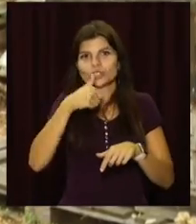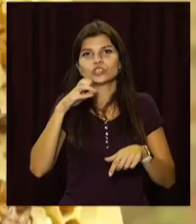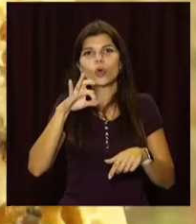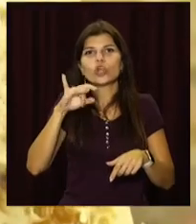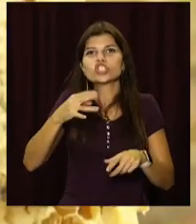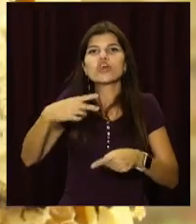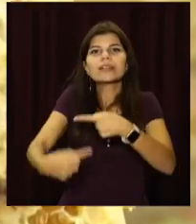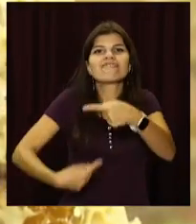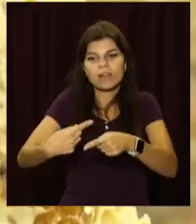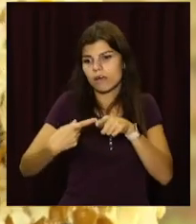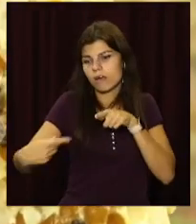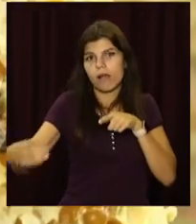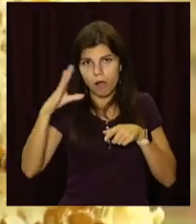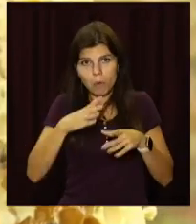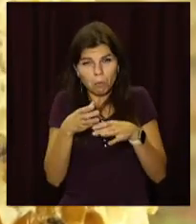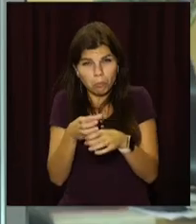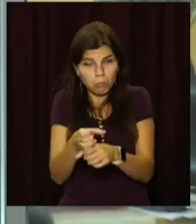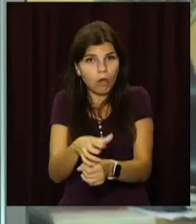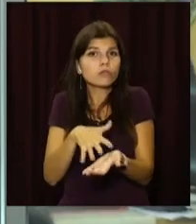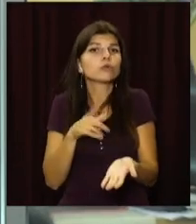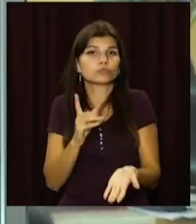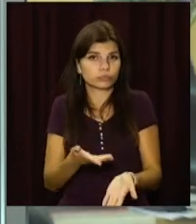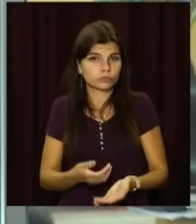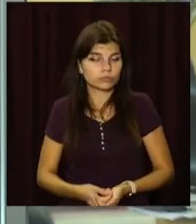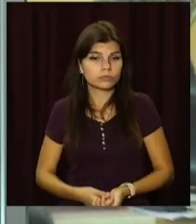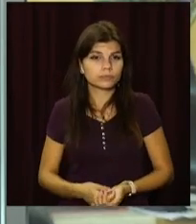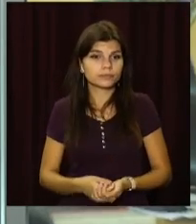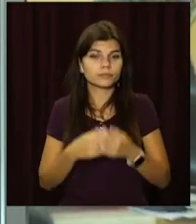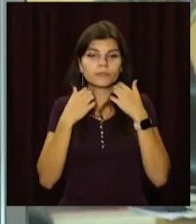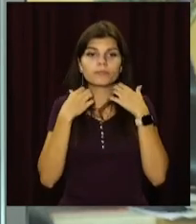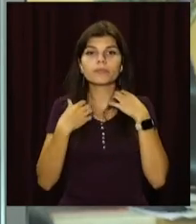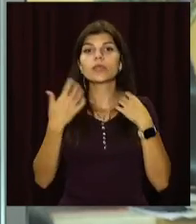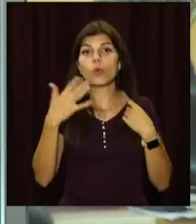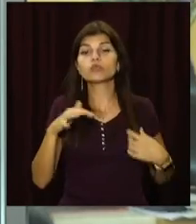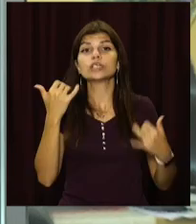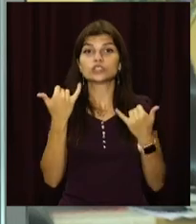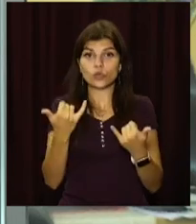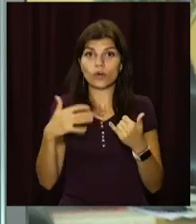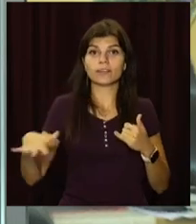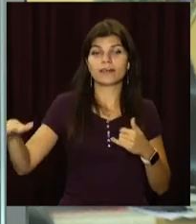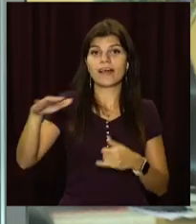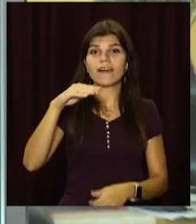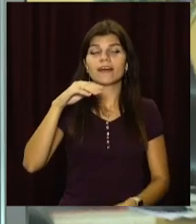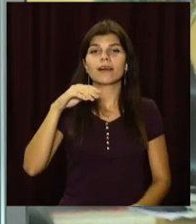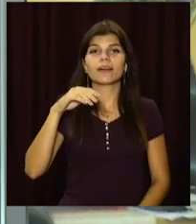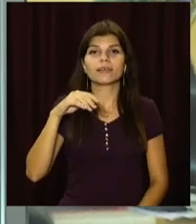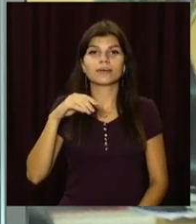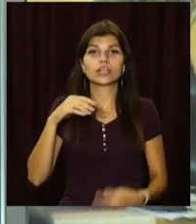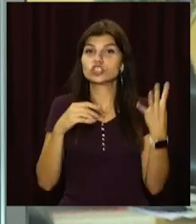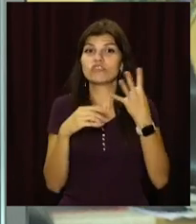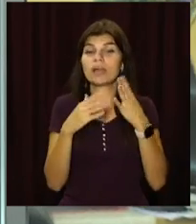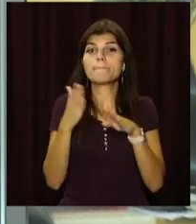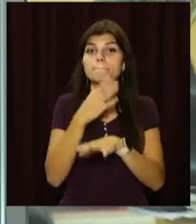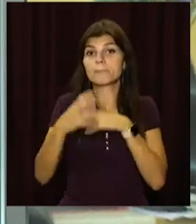Василь Самовар, Open News, телеканал «Відкритий». Вже сьогодні на фестивальному причалі відкриється 4-й